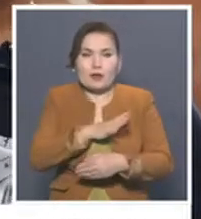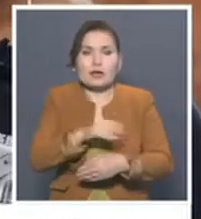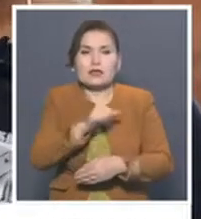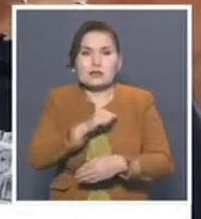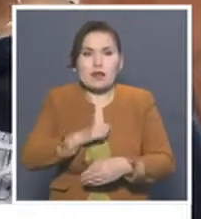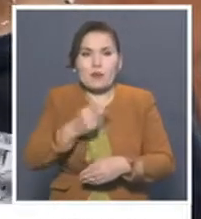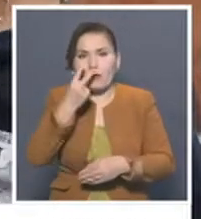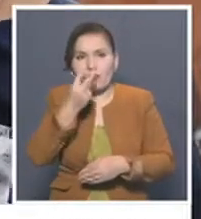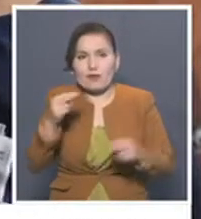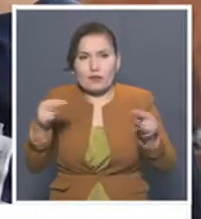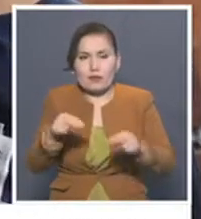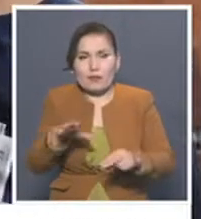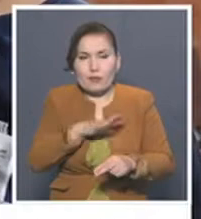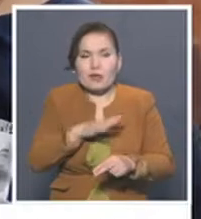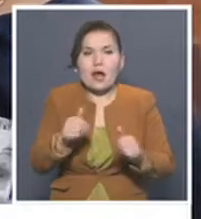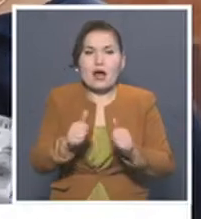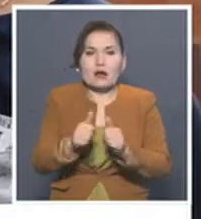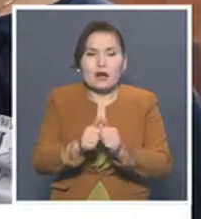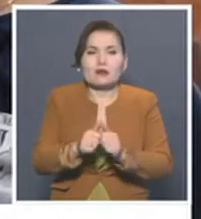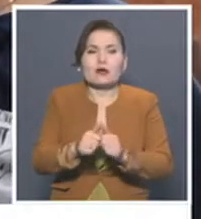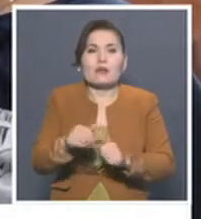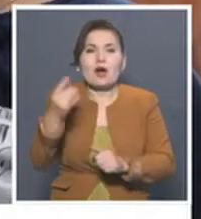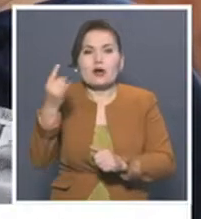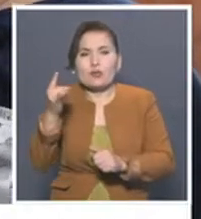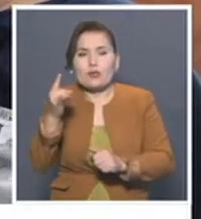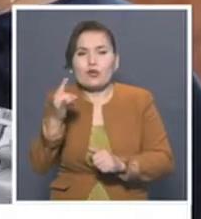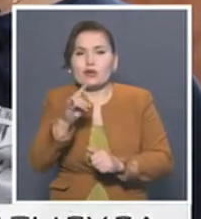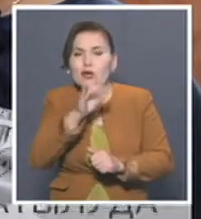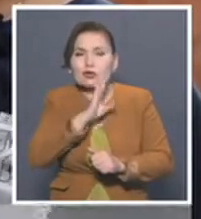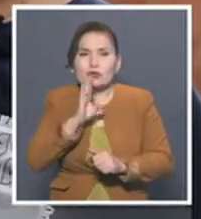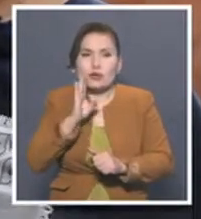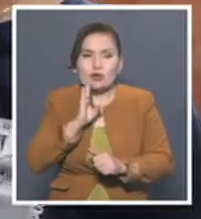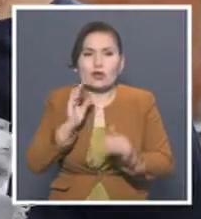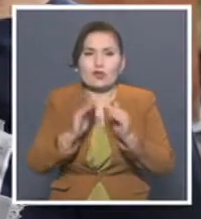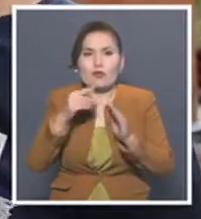балалана қайтыс болып жатқаны. Егер де осындай сақтық шараларын қолдансақ, мүмкін олар